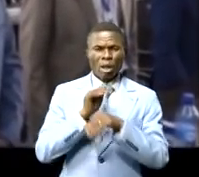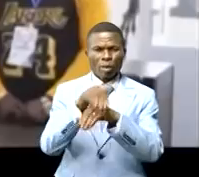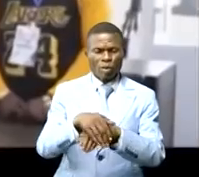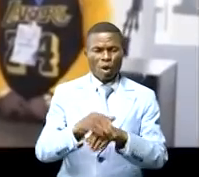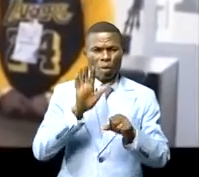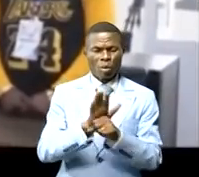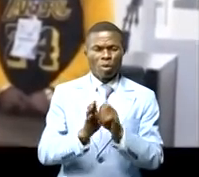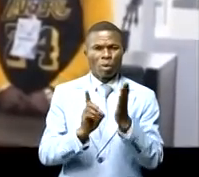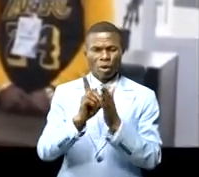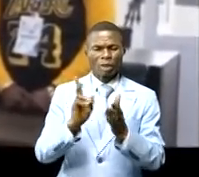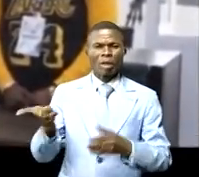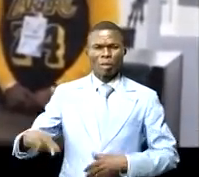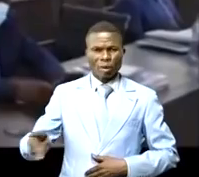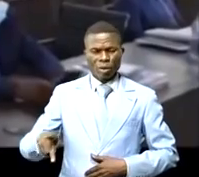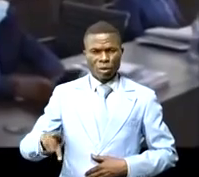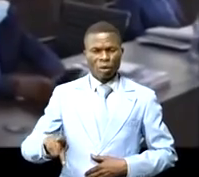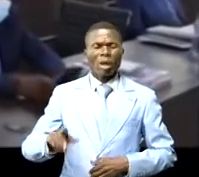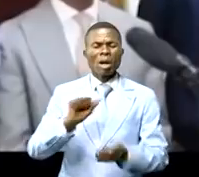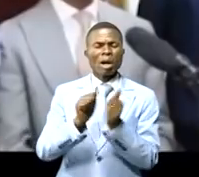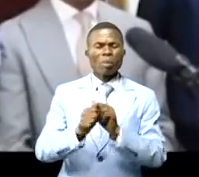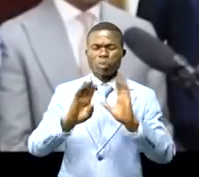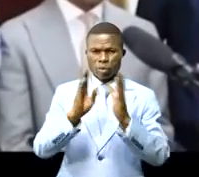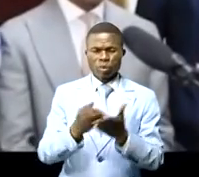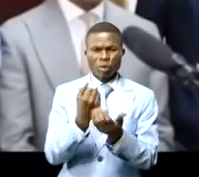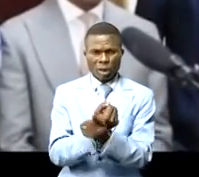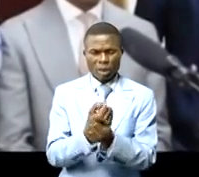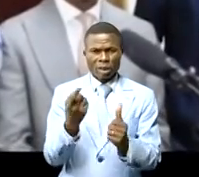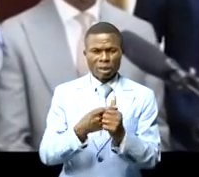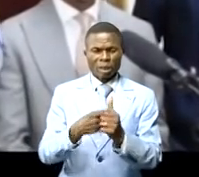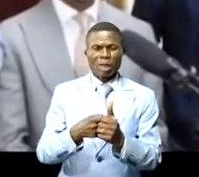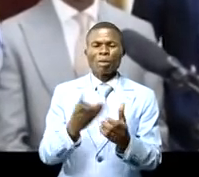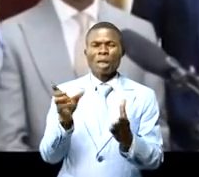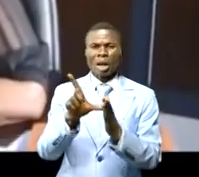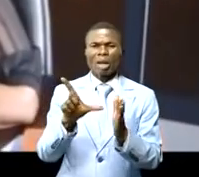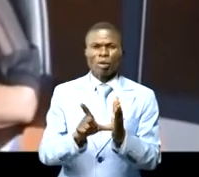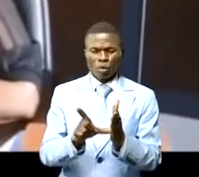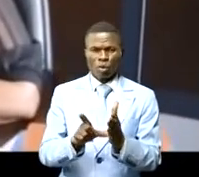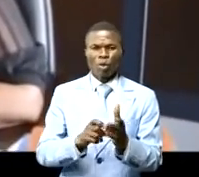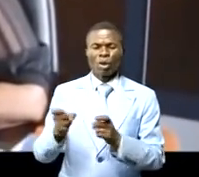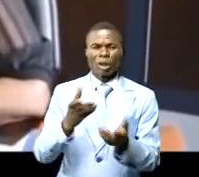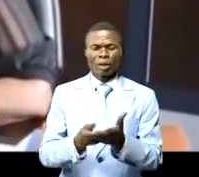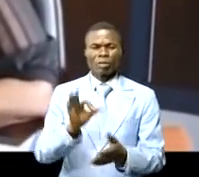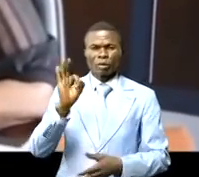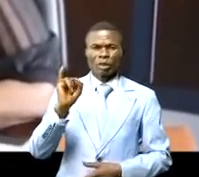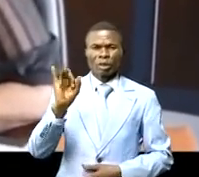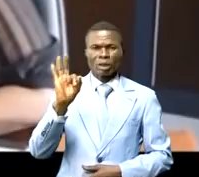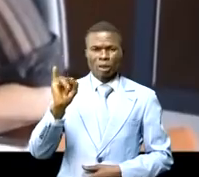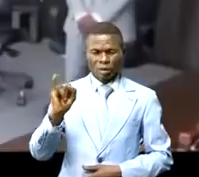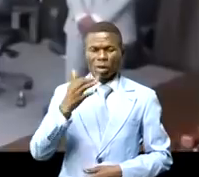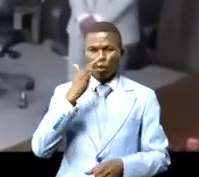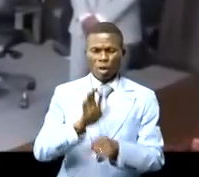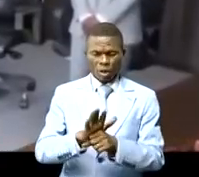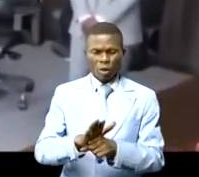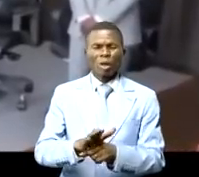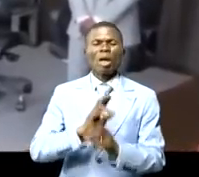dignement au développement de la province dans tous les domaines, en respectant surtout les textes légaux qui les régissent. Fifi Masuka a également promis de